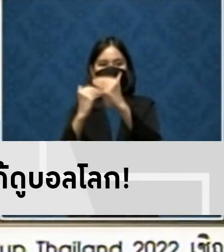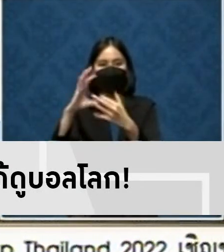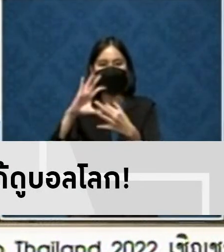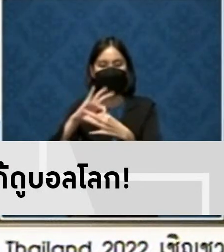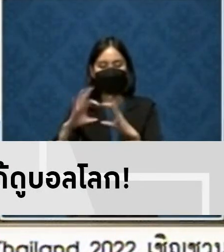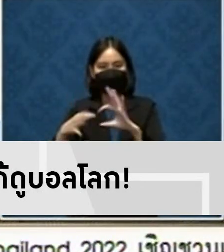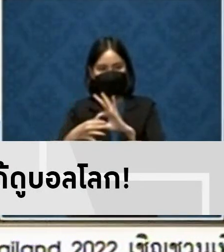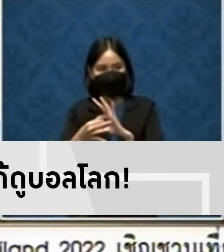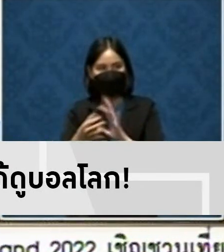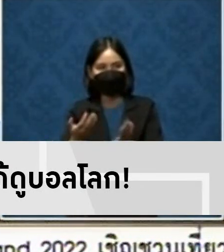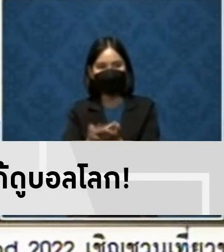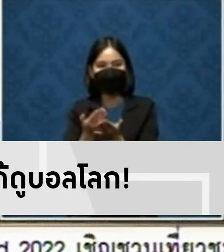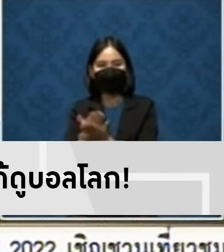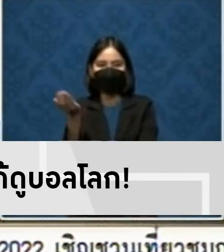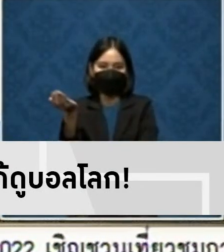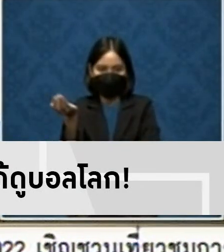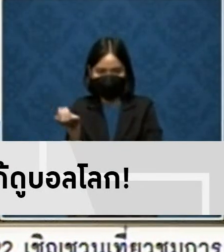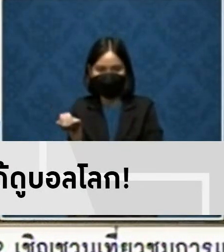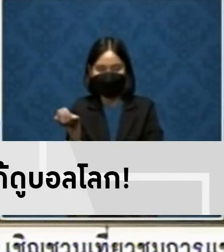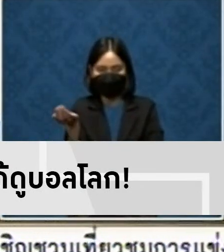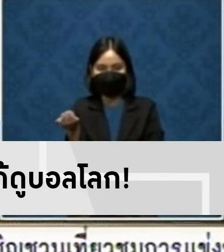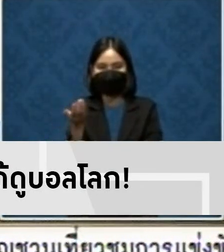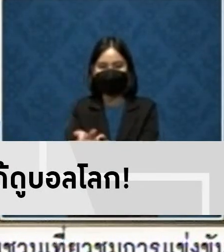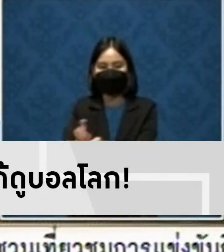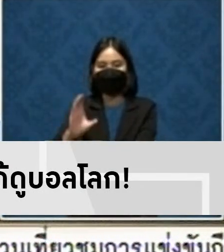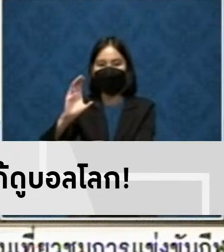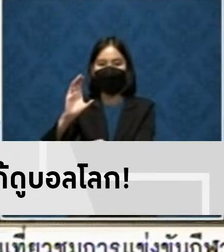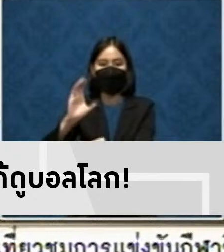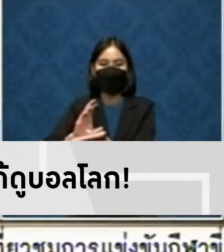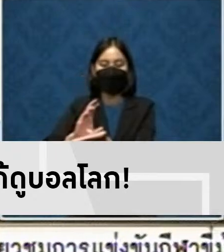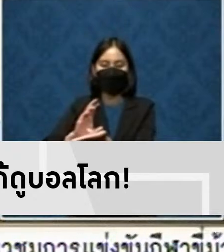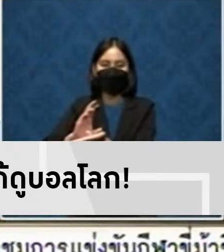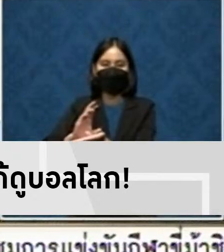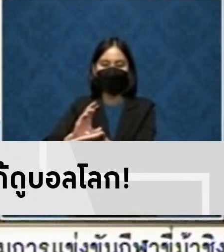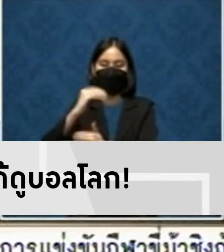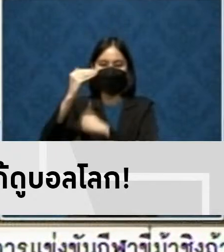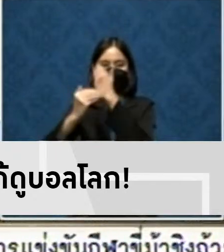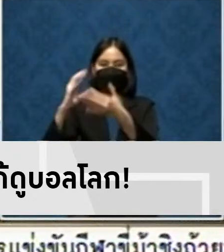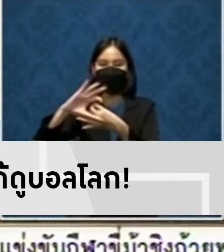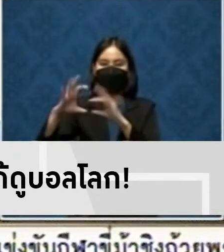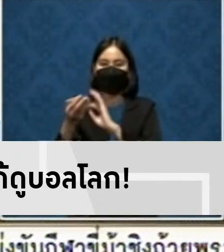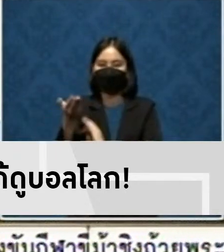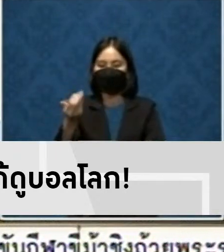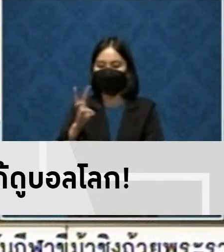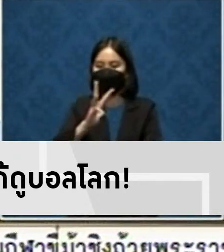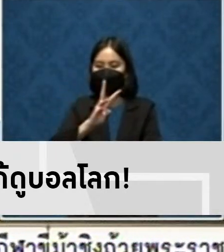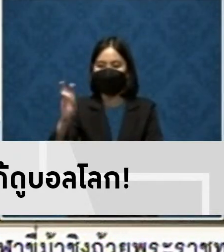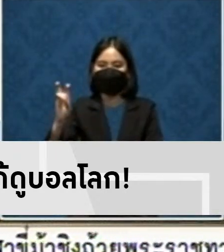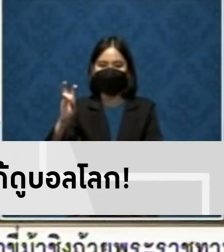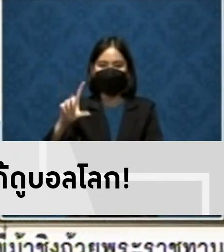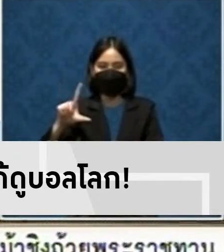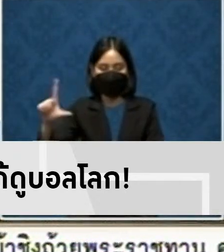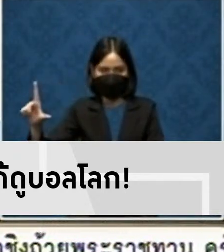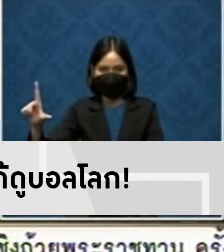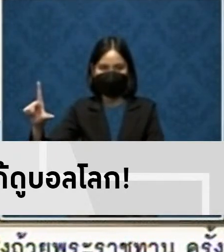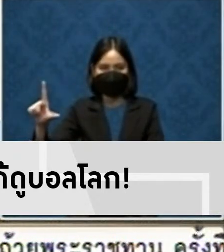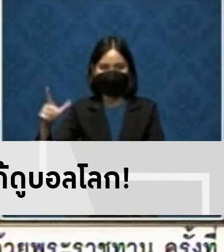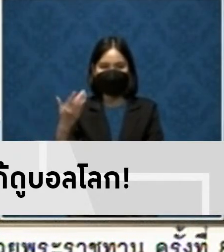ดือนอย่างเดียวอ๋อนี่คือจะร้องเรียนเรื่องปัญหาในพื้นที่ด้วยถูกไหม ครับ แล้วก็จะเบรมกสทช.เดี๋ยวมีเสียงนะเดี๋ยวไปฟังเสียงคุณวีรกรหน่อยบรรยากาศในส